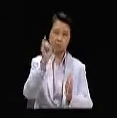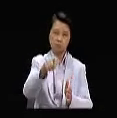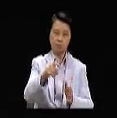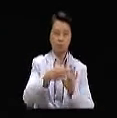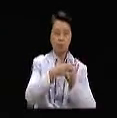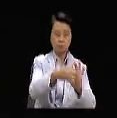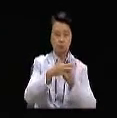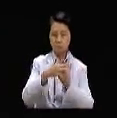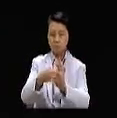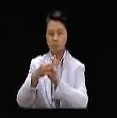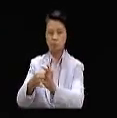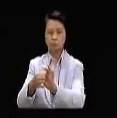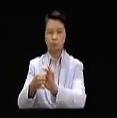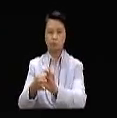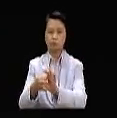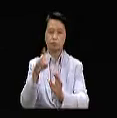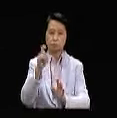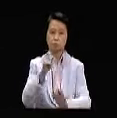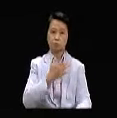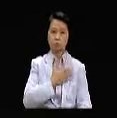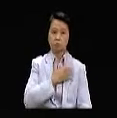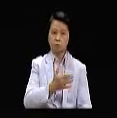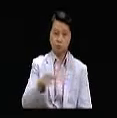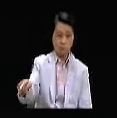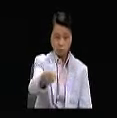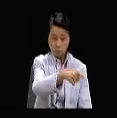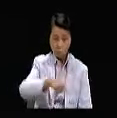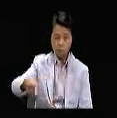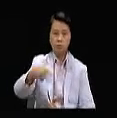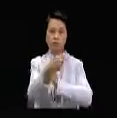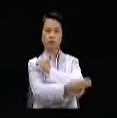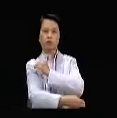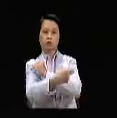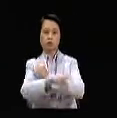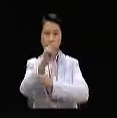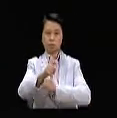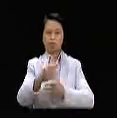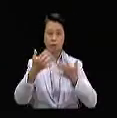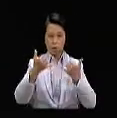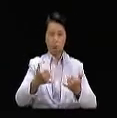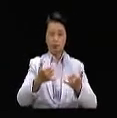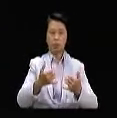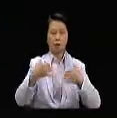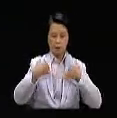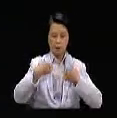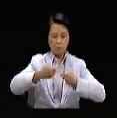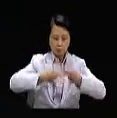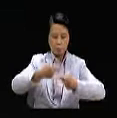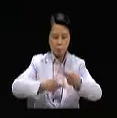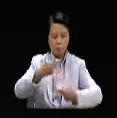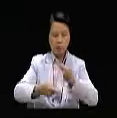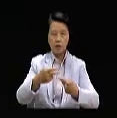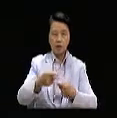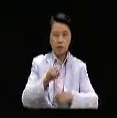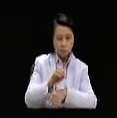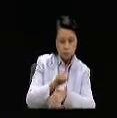kerjasama dan juga a commitment by pada Kerajaan gitu seni we are in the process of atoms